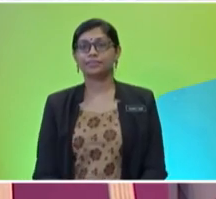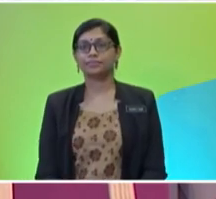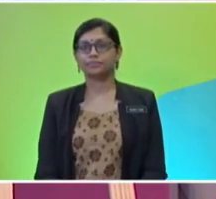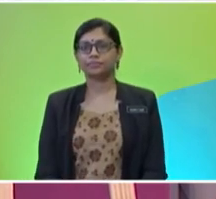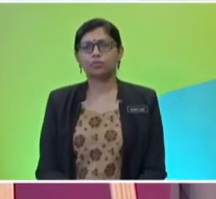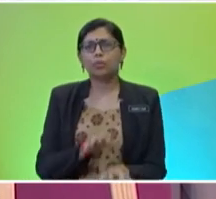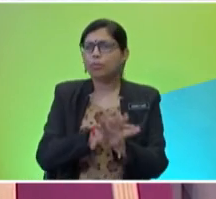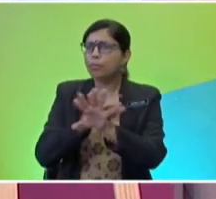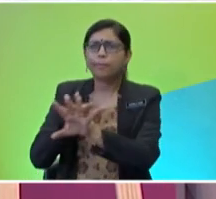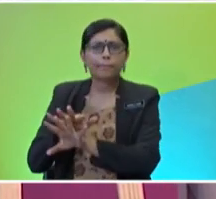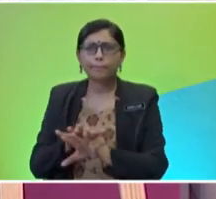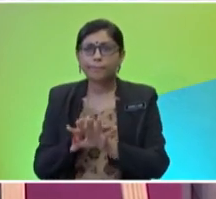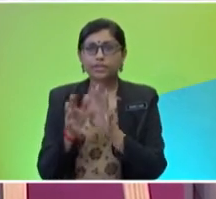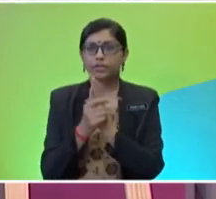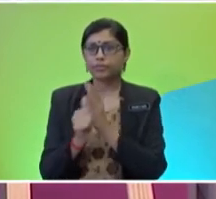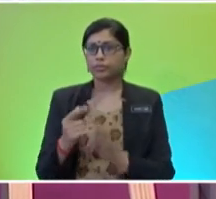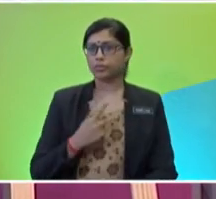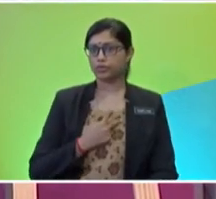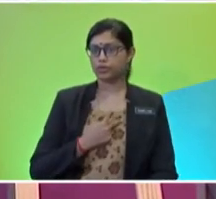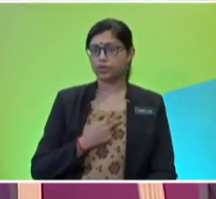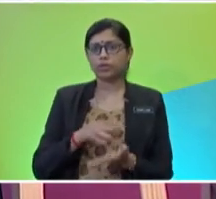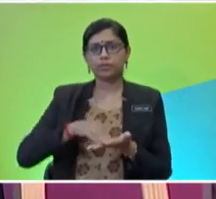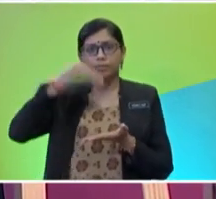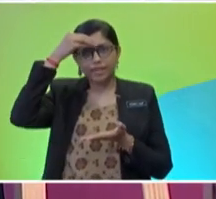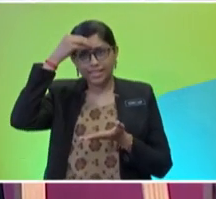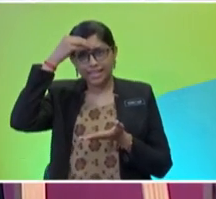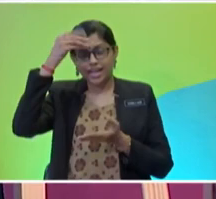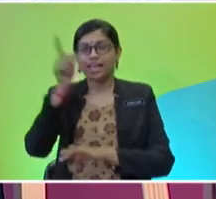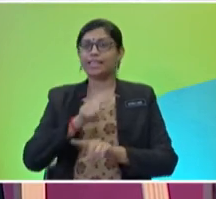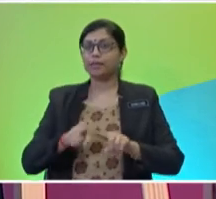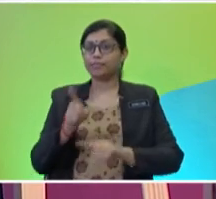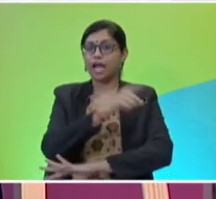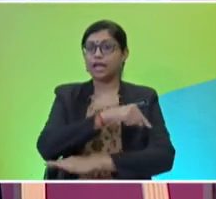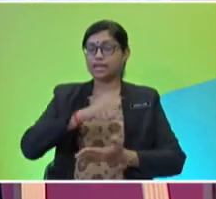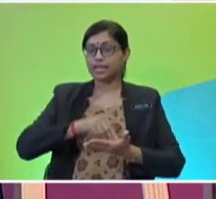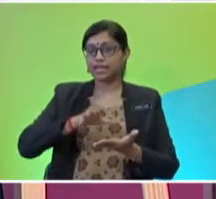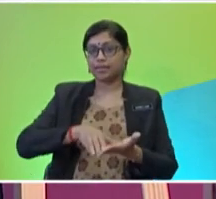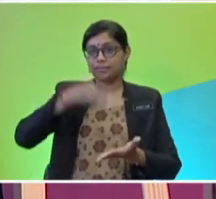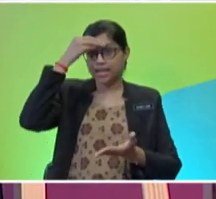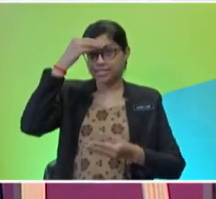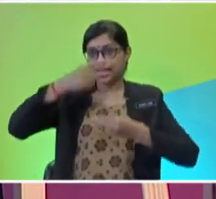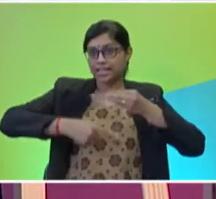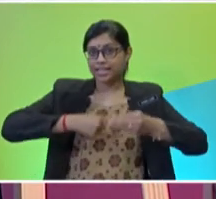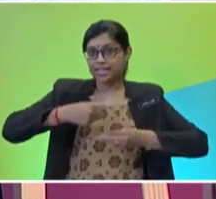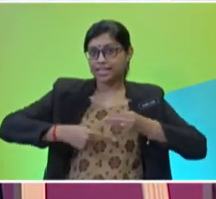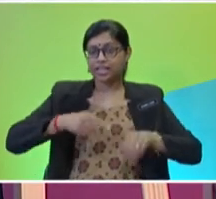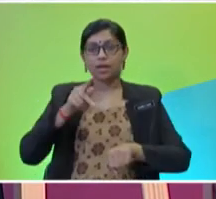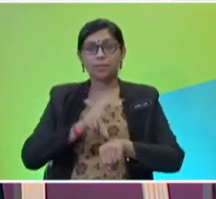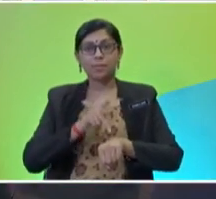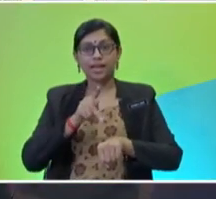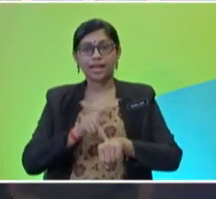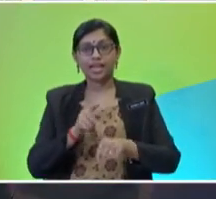ni banyak tau. Jadi hari ini Akmal, cikgu nak ajar cara kita nak berpakaian rapi ke sekolah.